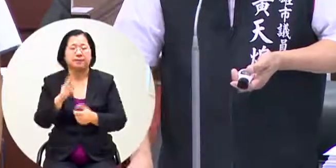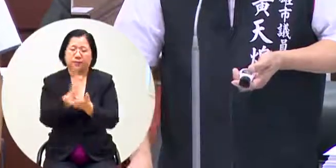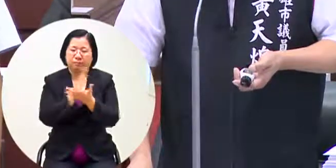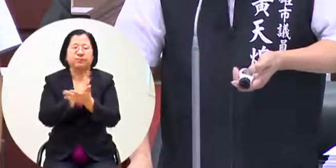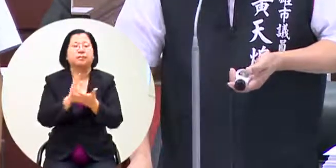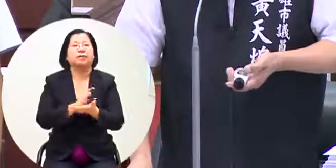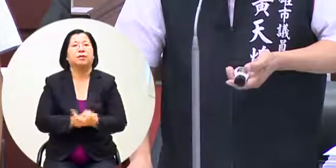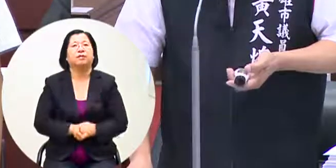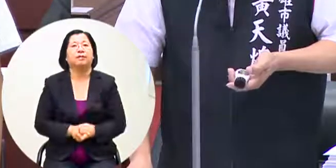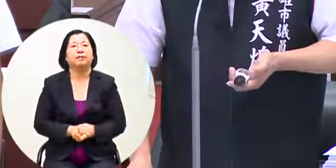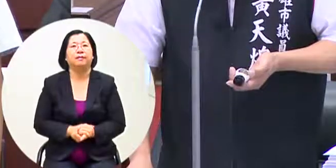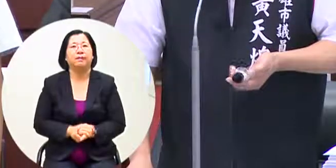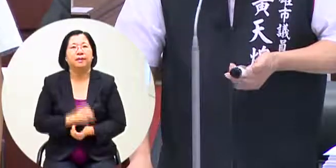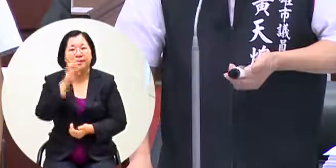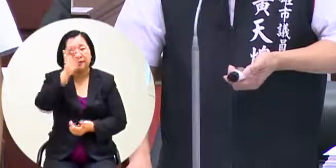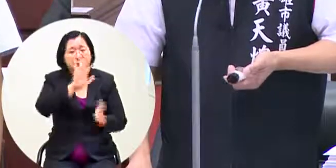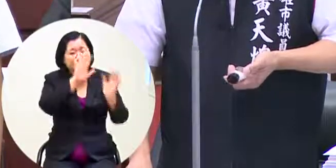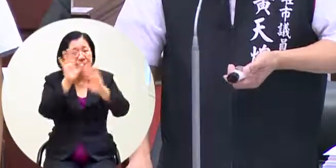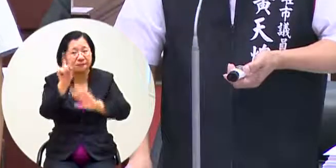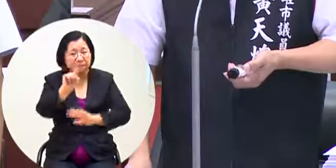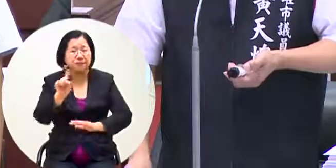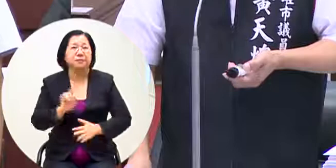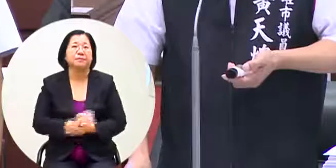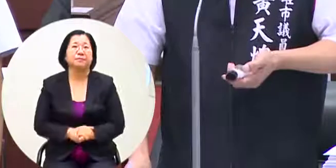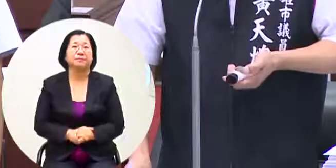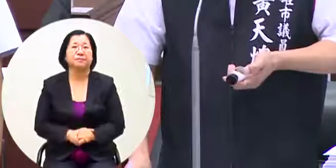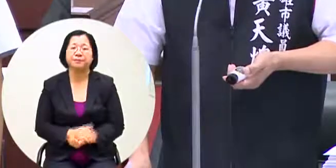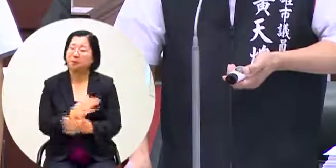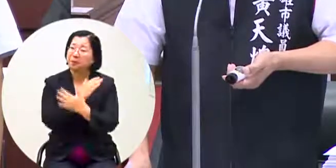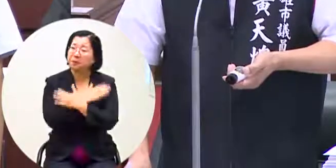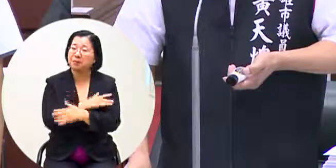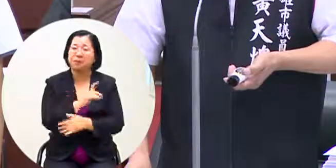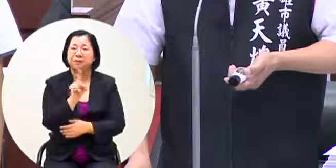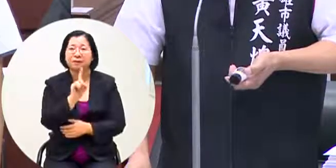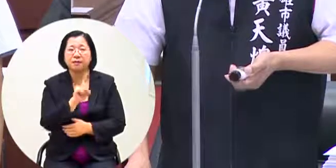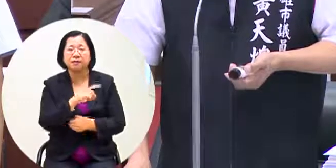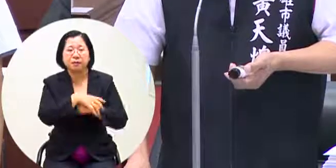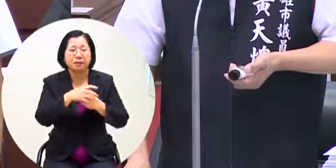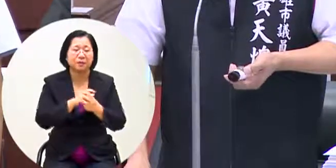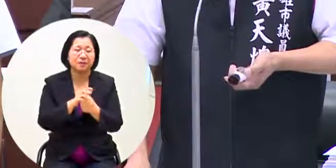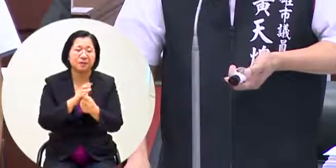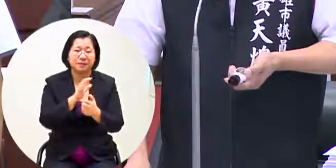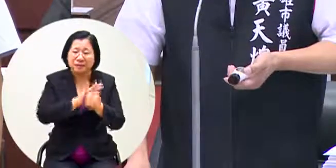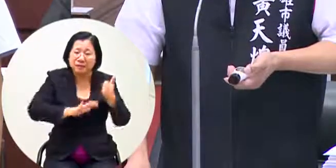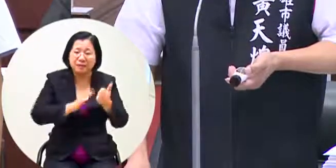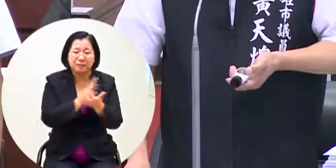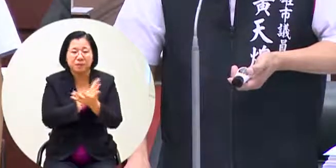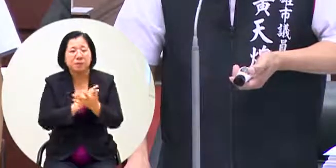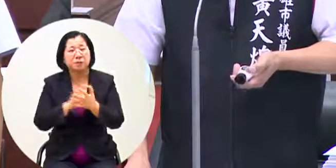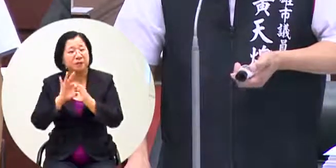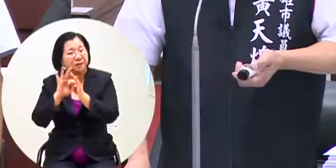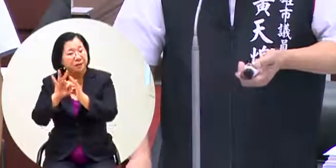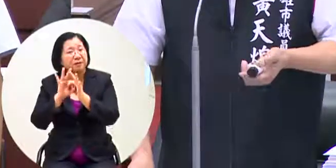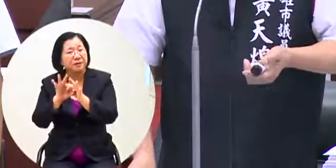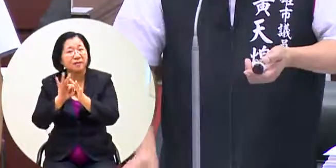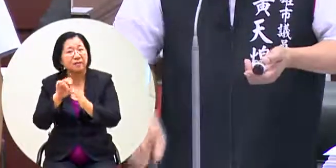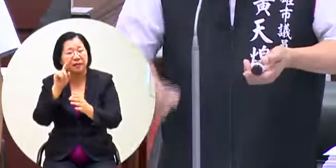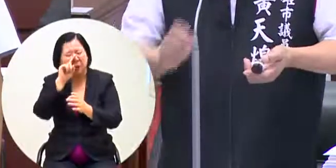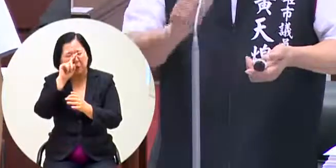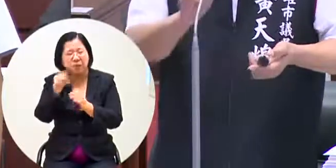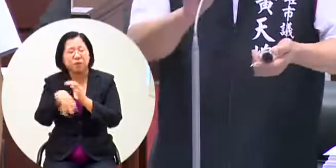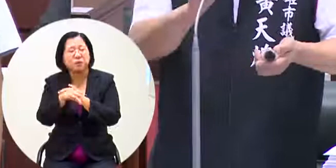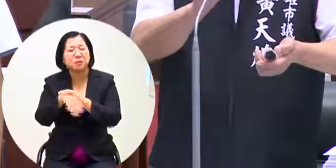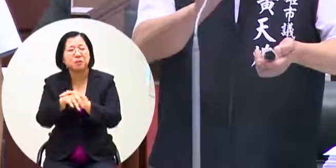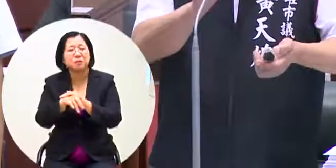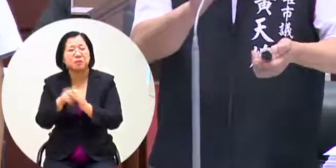怎。不过，不管是环境影响评估，还是讲相关的空污的操作许可，这关一定会严格把关呐，